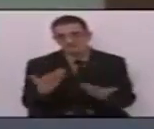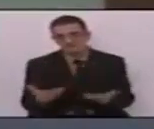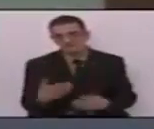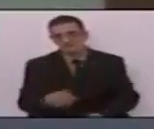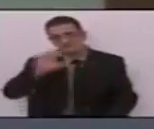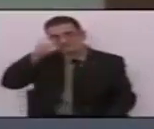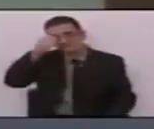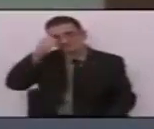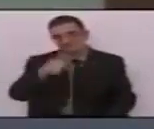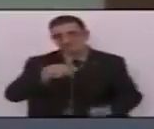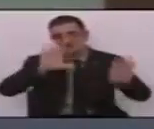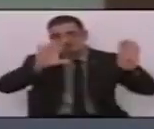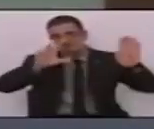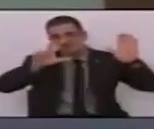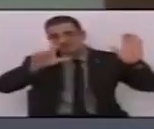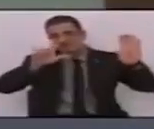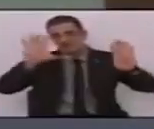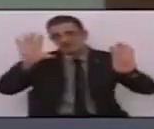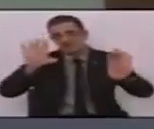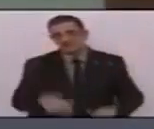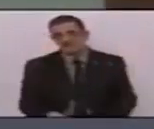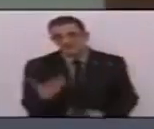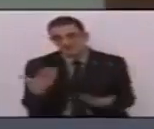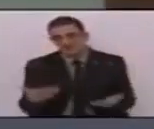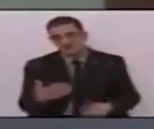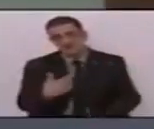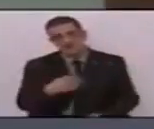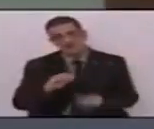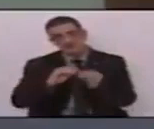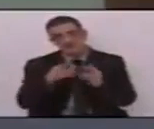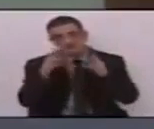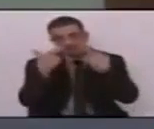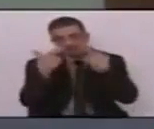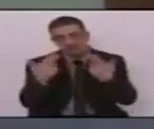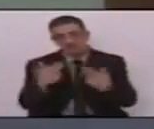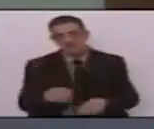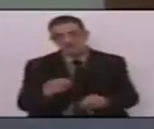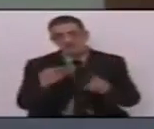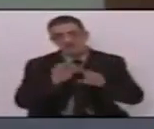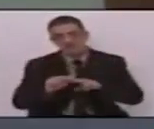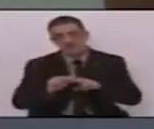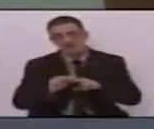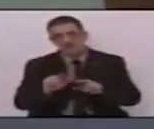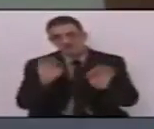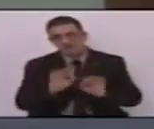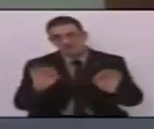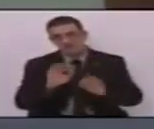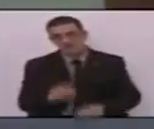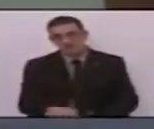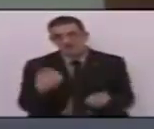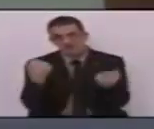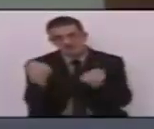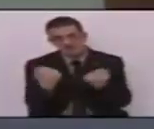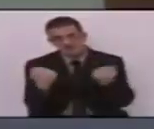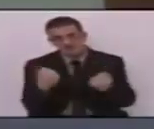احنا الاولين في 79. لكن اليوم للاسف الشديد واش رانا نشوفوا سيد الوزير؟ لا شيء. سيارات.